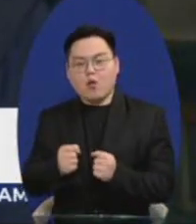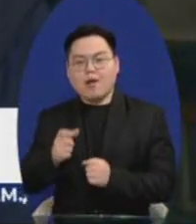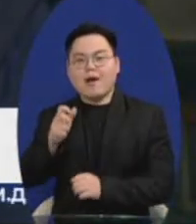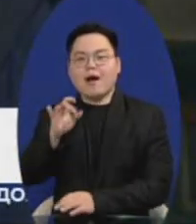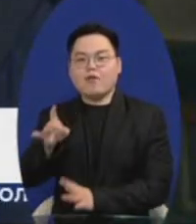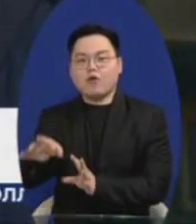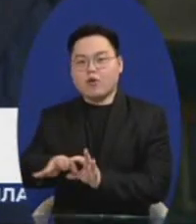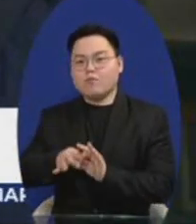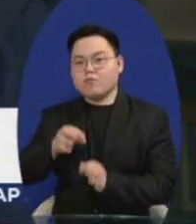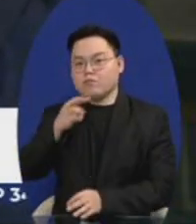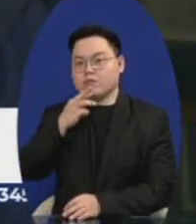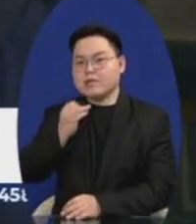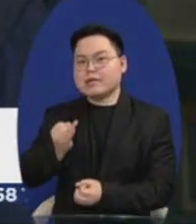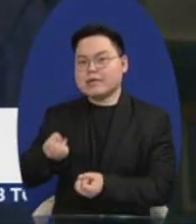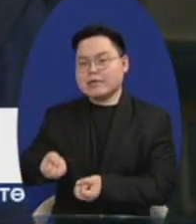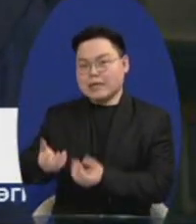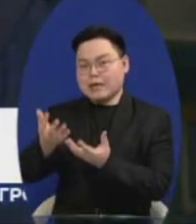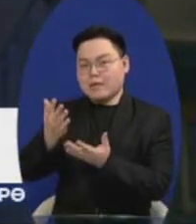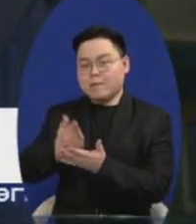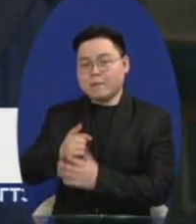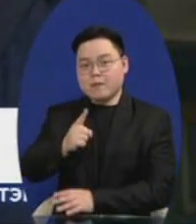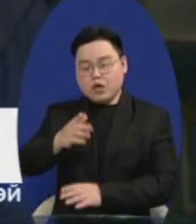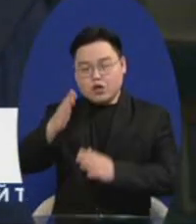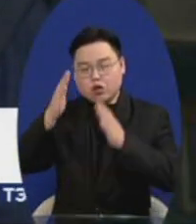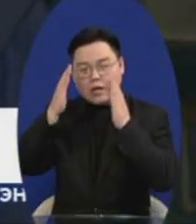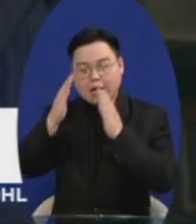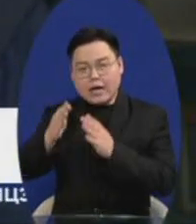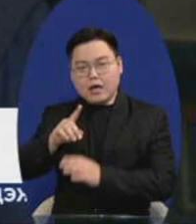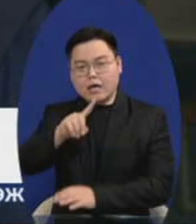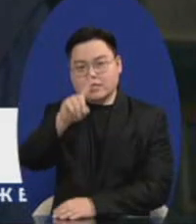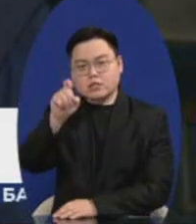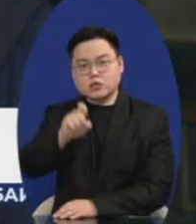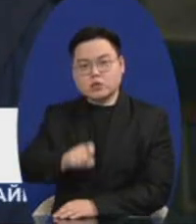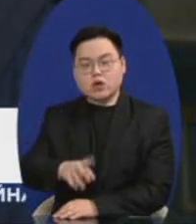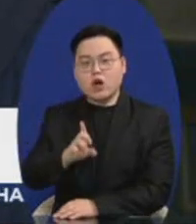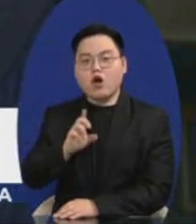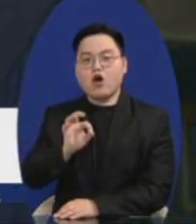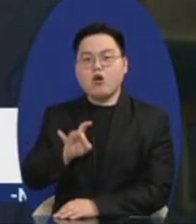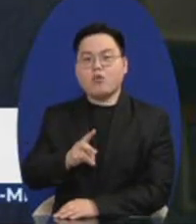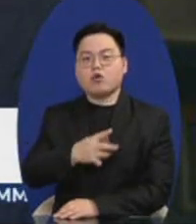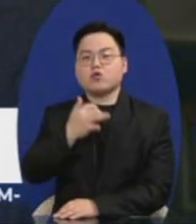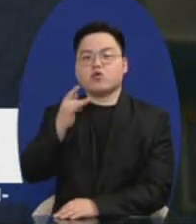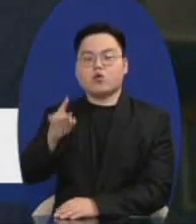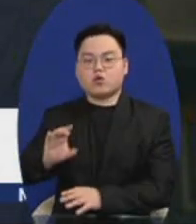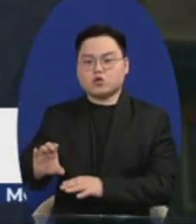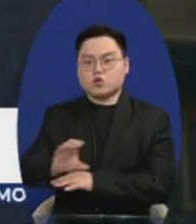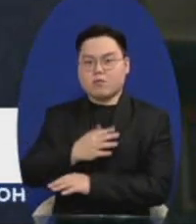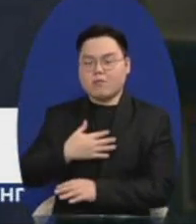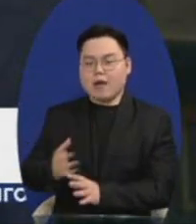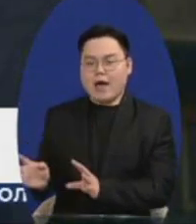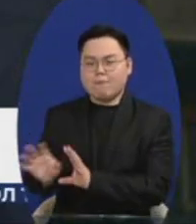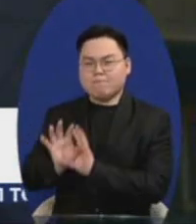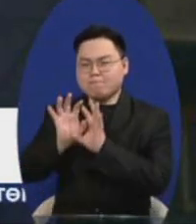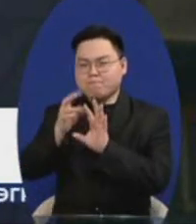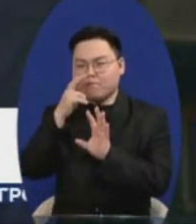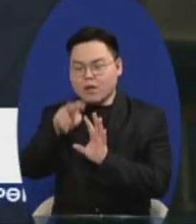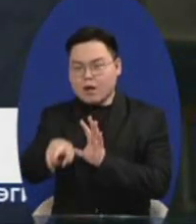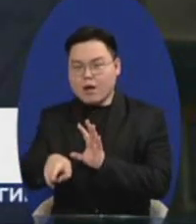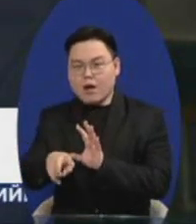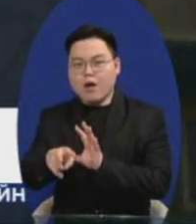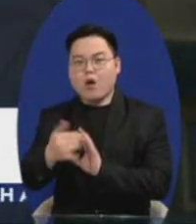ирж байна. Нэг их том анхаарал тавих асуудал ялангуяа Борнуур суман дээр сая бид нар хамт очиад таарсан тэр усхааны системийн